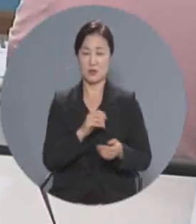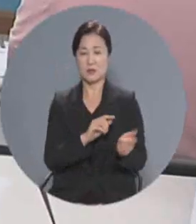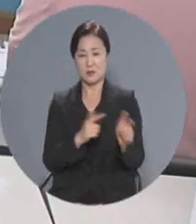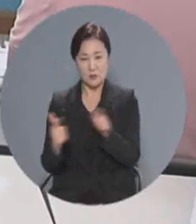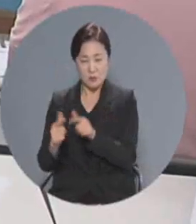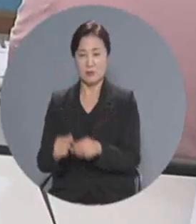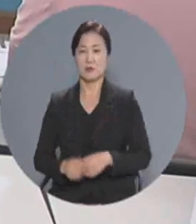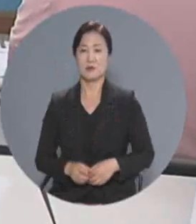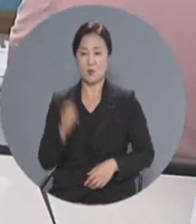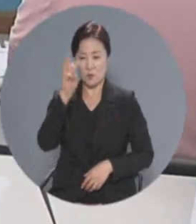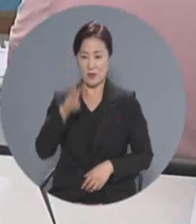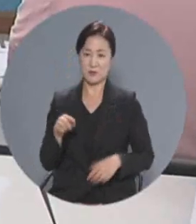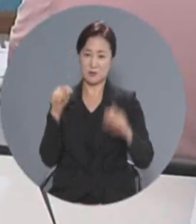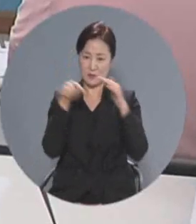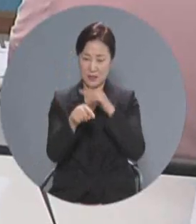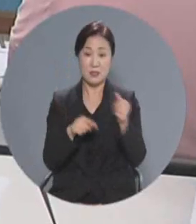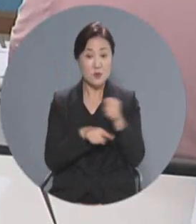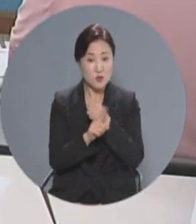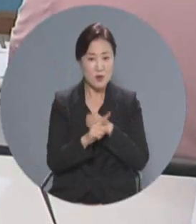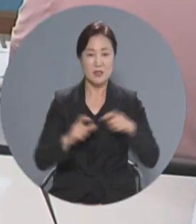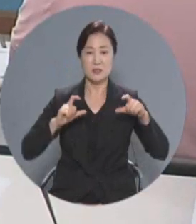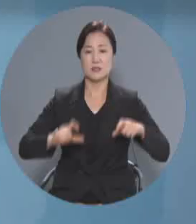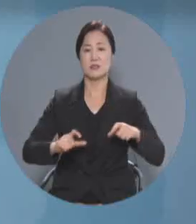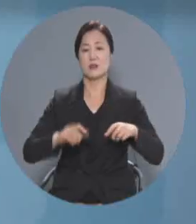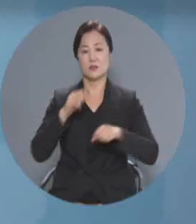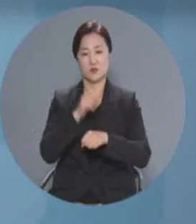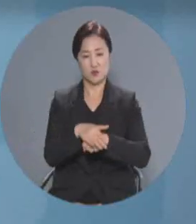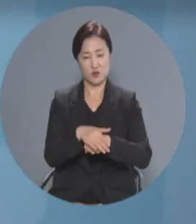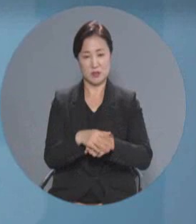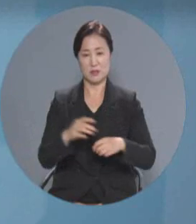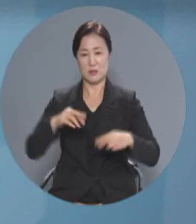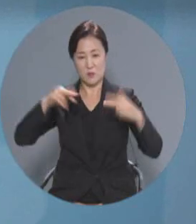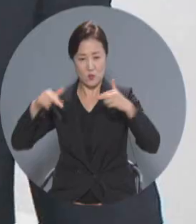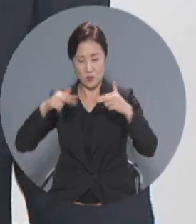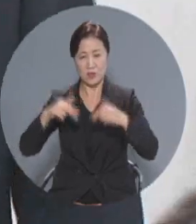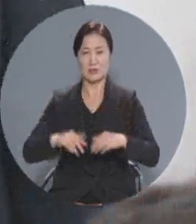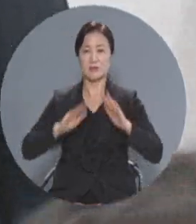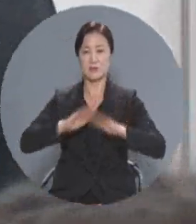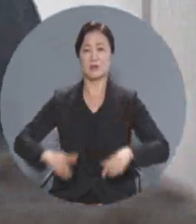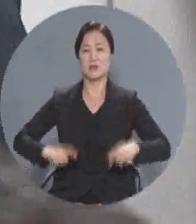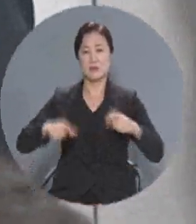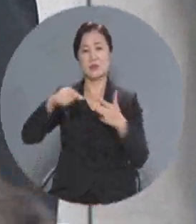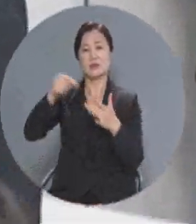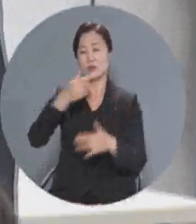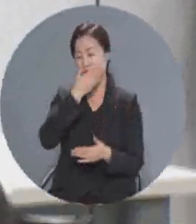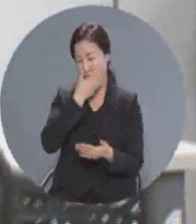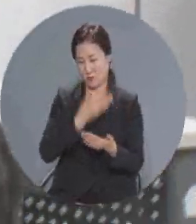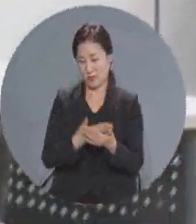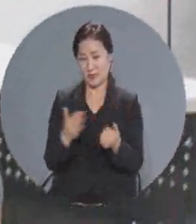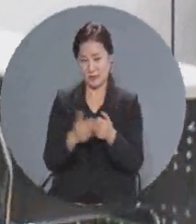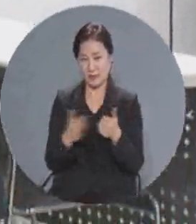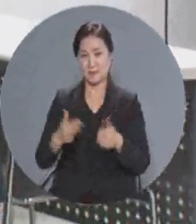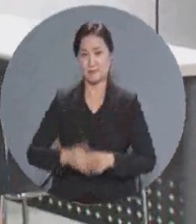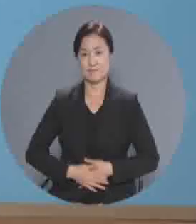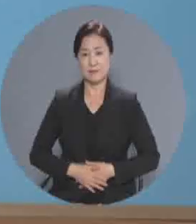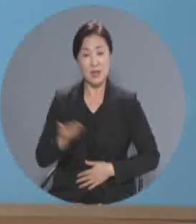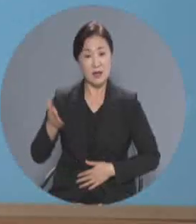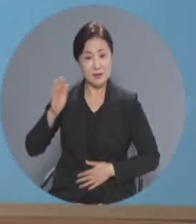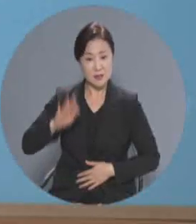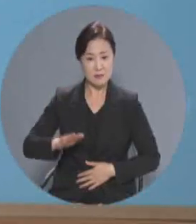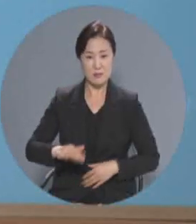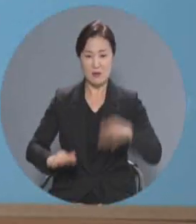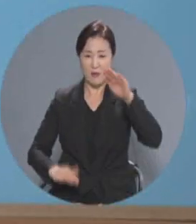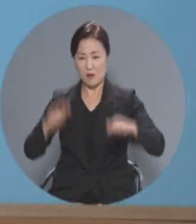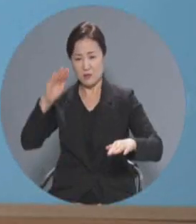뒤서거니 광주를 방문하는 것도 지역주의 공방을 벌이는 것도 호남의 선택이 중요하다는 판단 때문으로 보입니다. 하지만